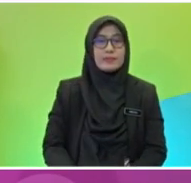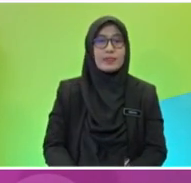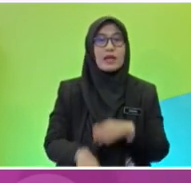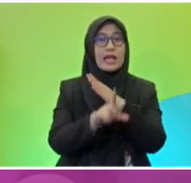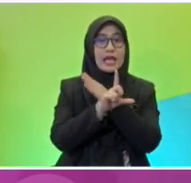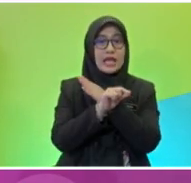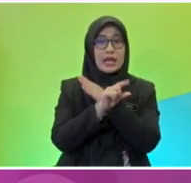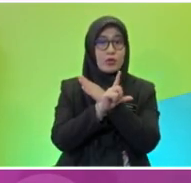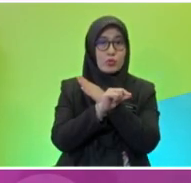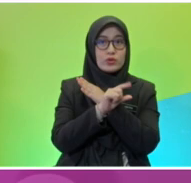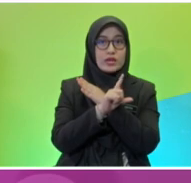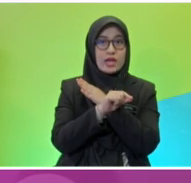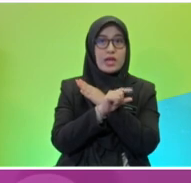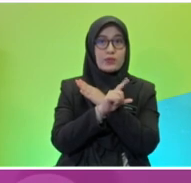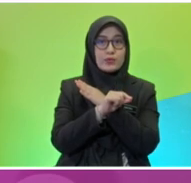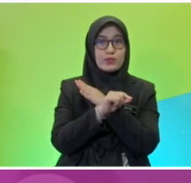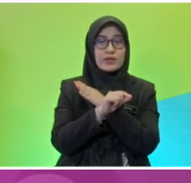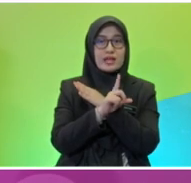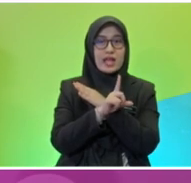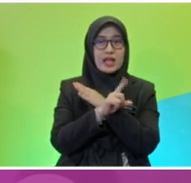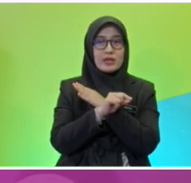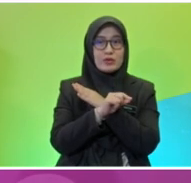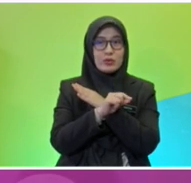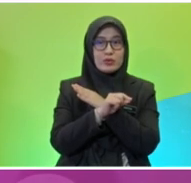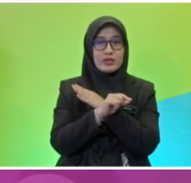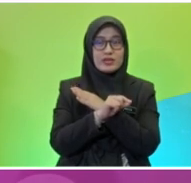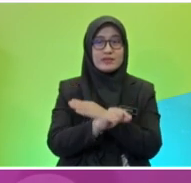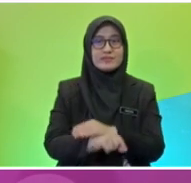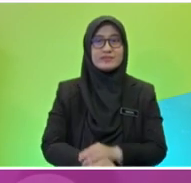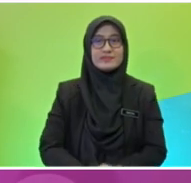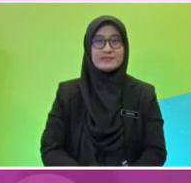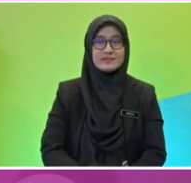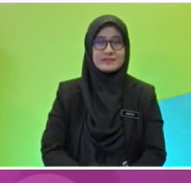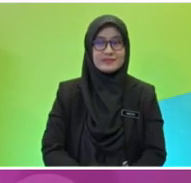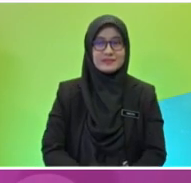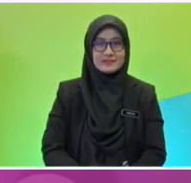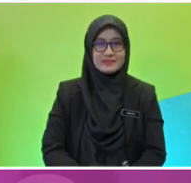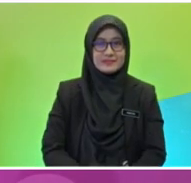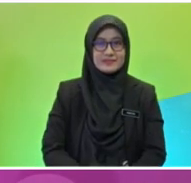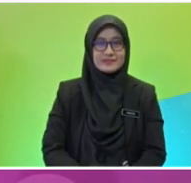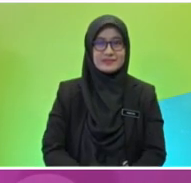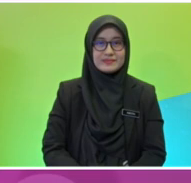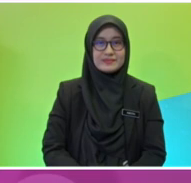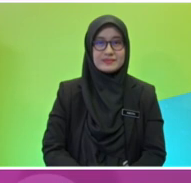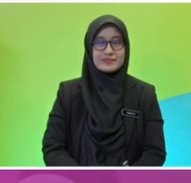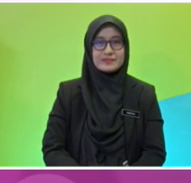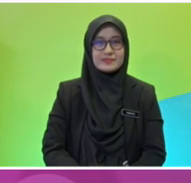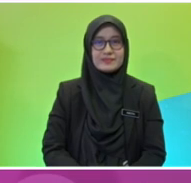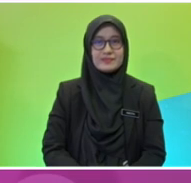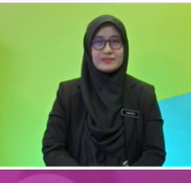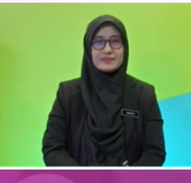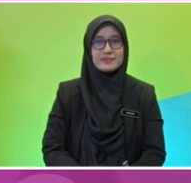Ekor. Ini ekor dia. Ekor. Ekor comel kan? Sama ekor. Okey. Kan? Okey, seterusnya mari